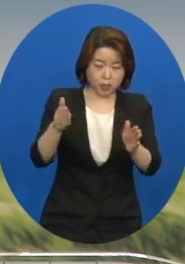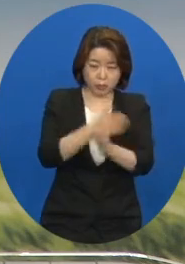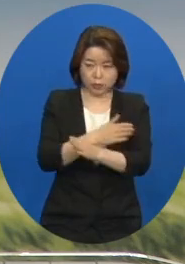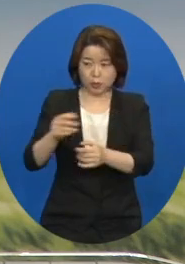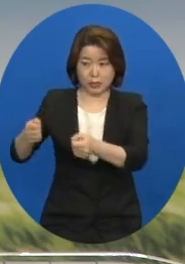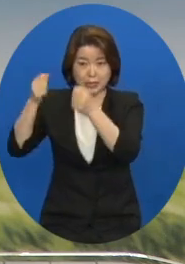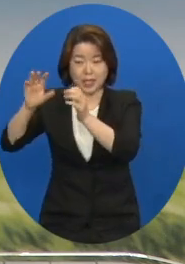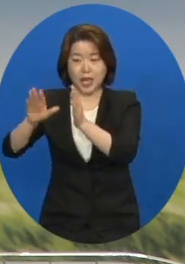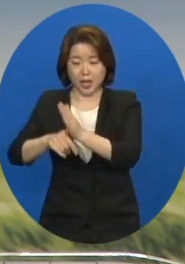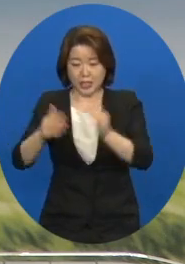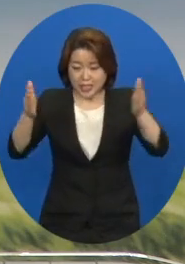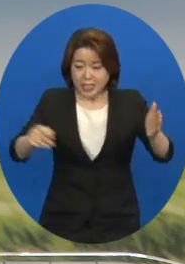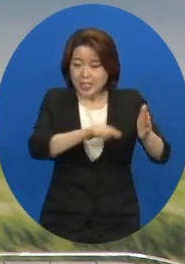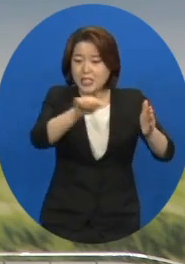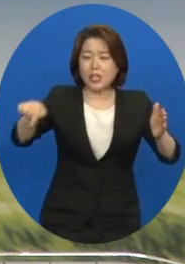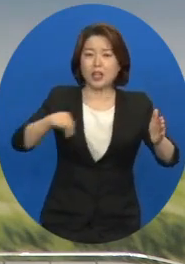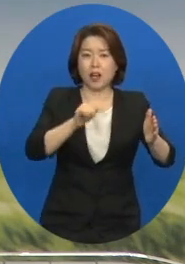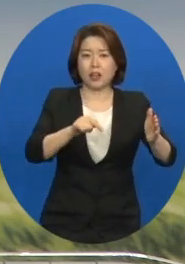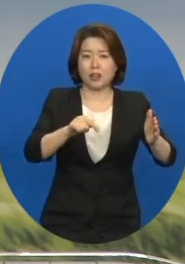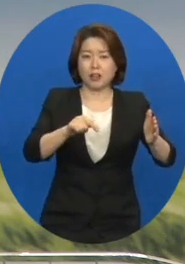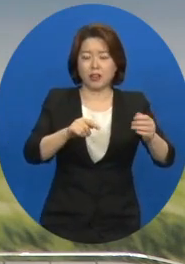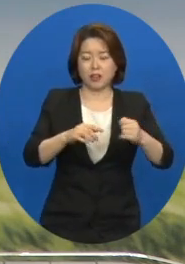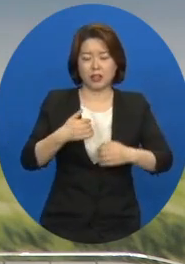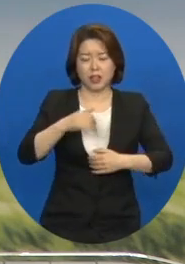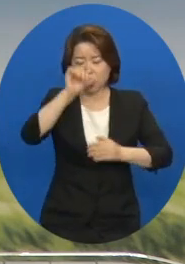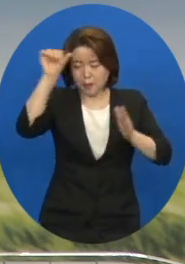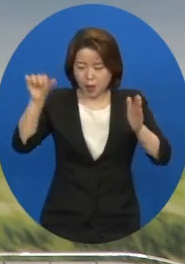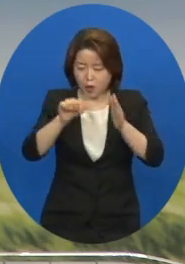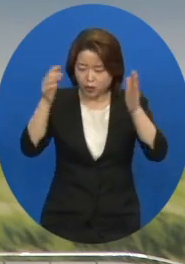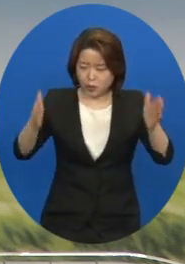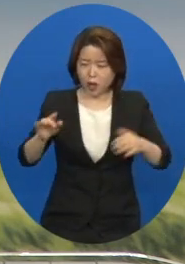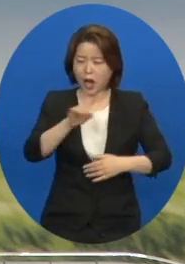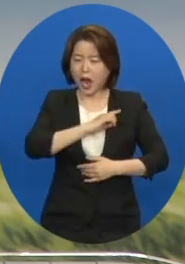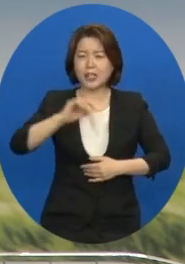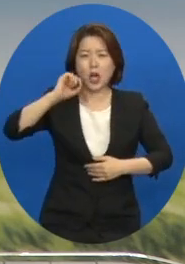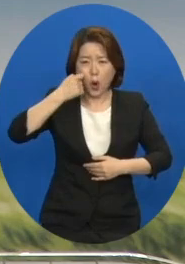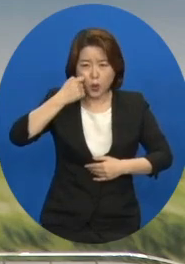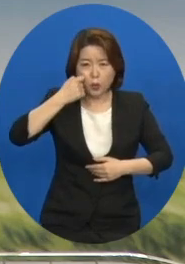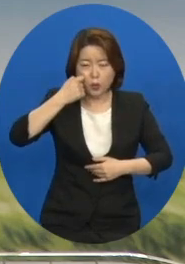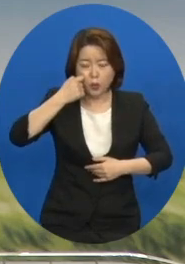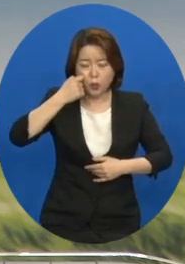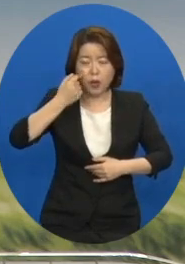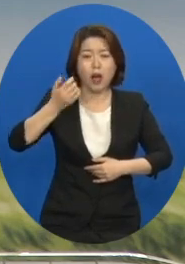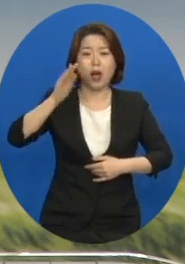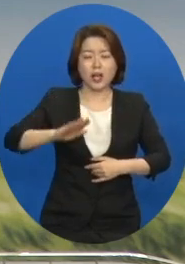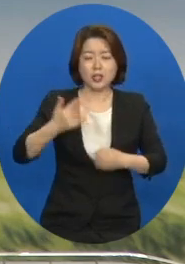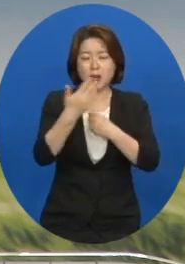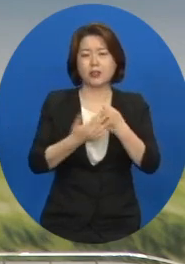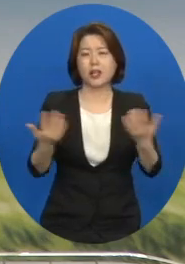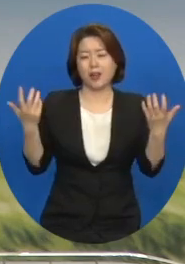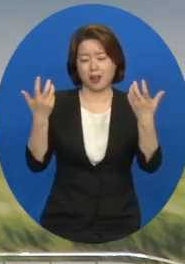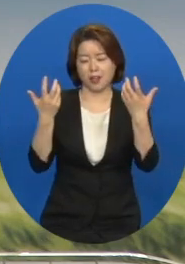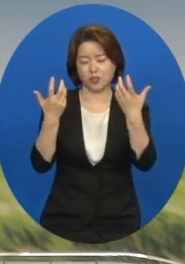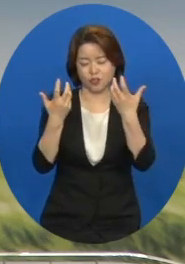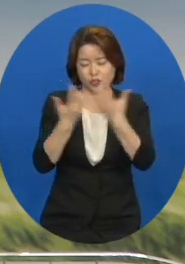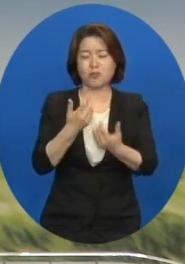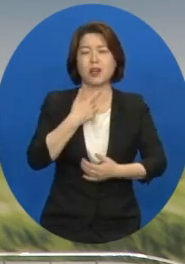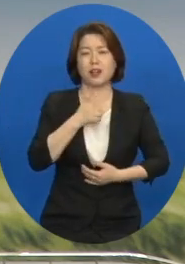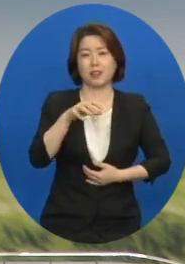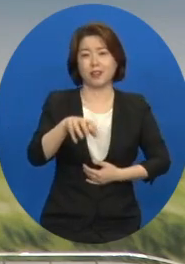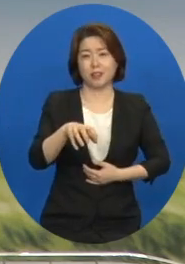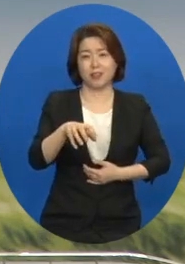기간이 저의 생애에 가장 어려웠던 시간이고, 가장 은혜가 충만했던 시간이었어요.